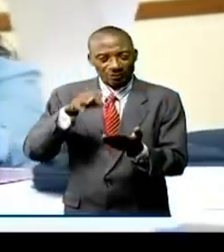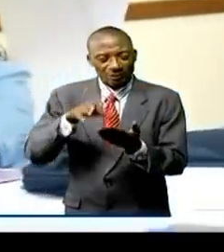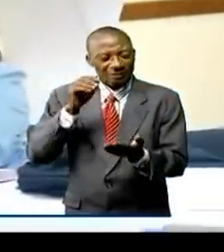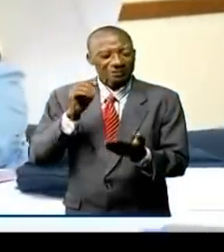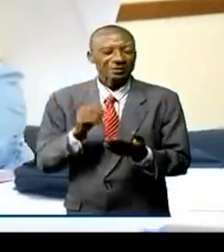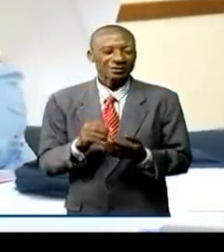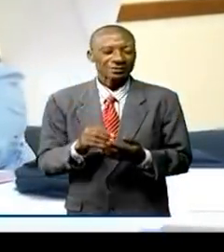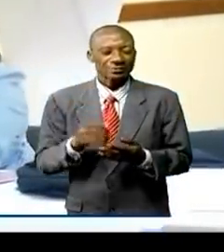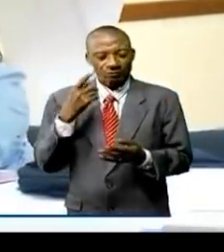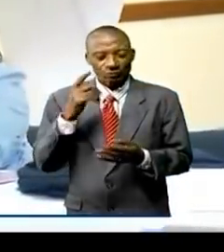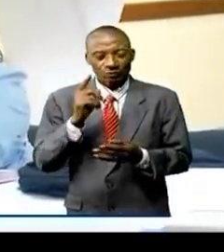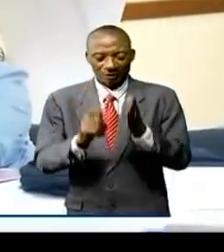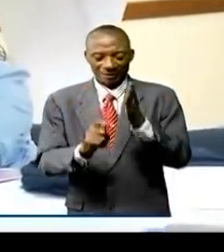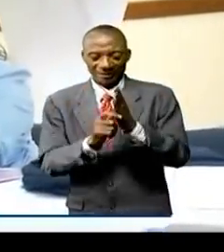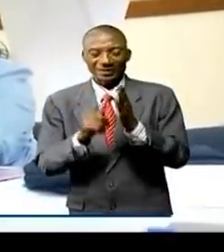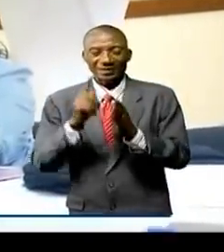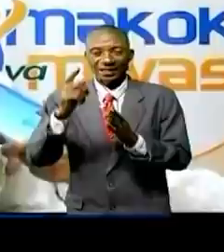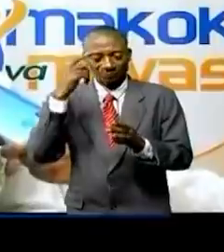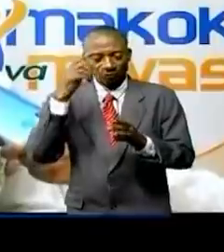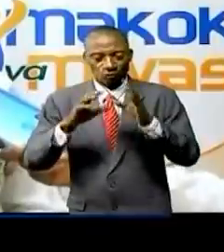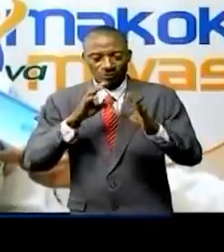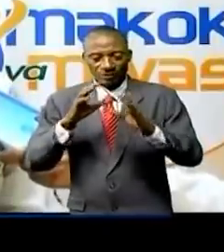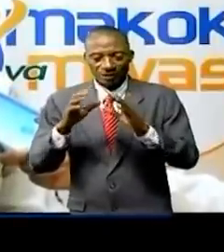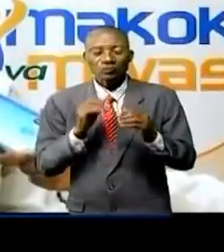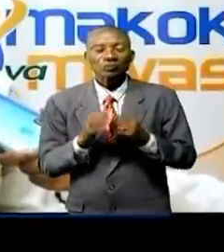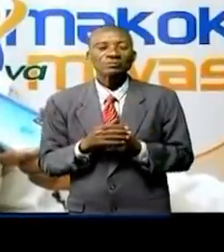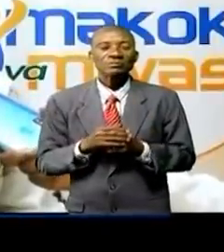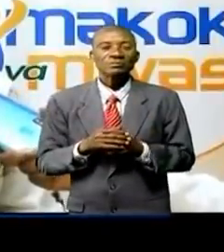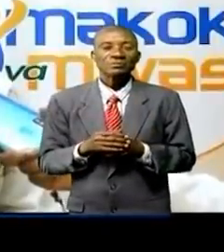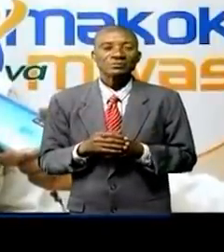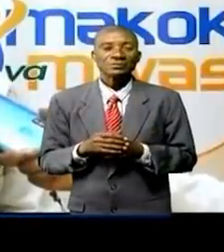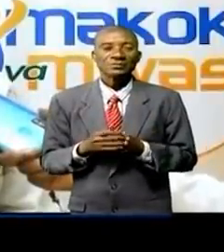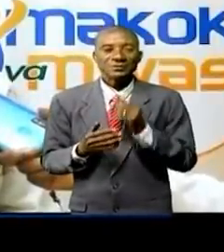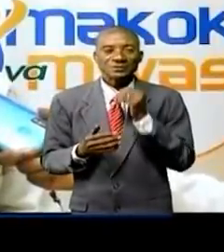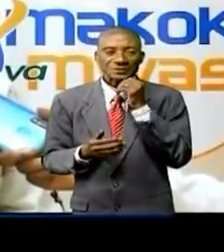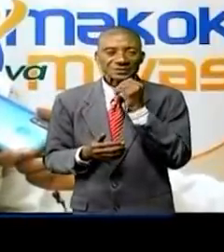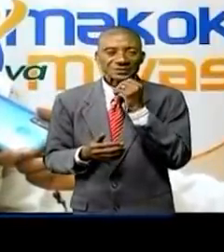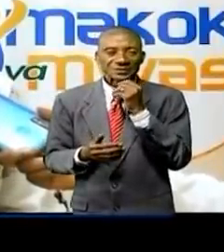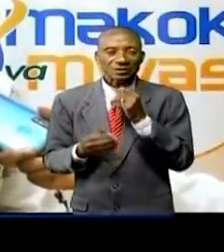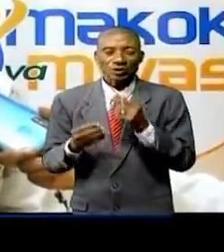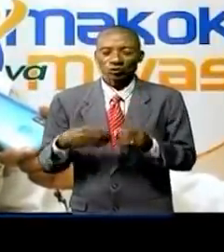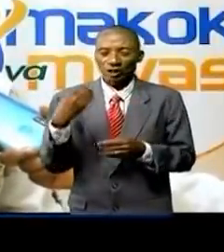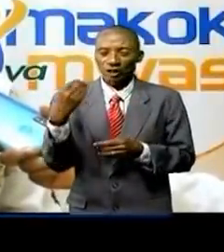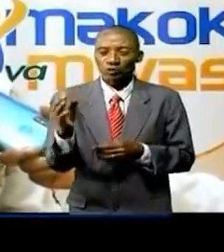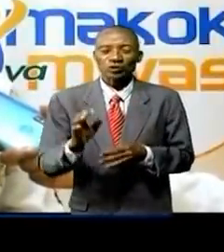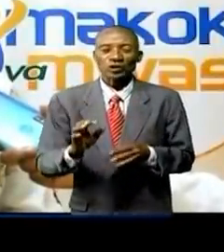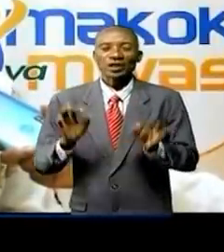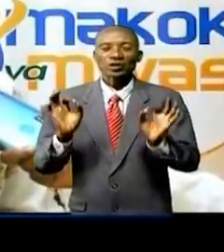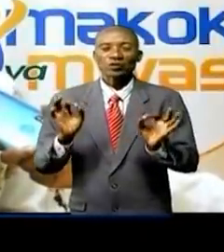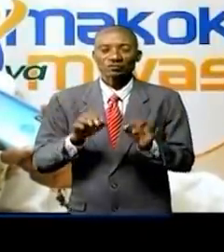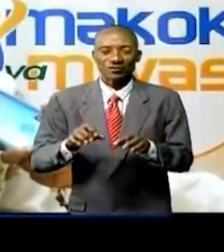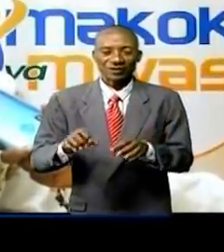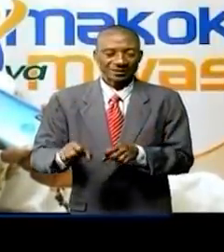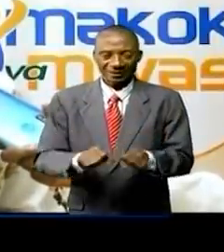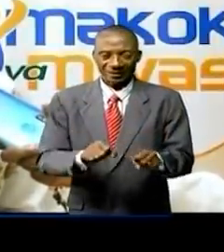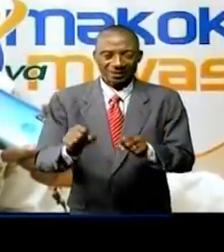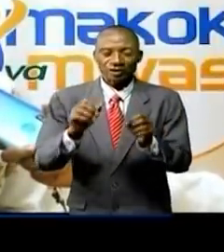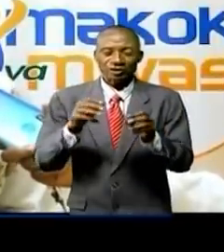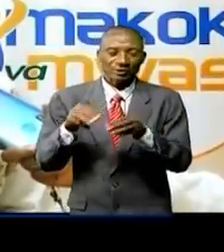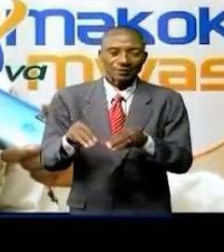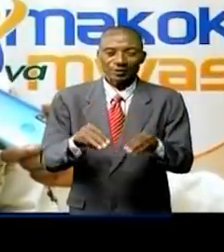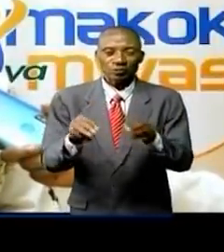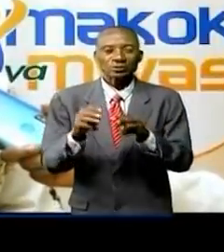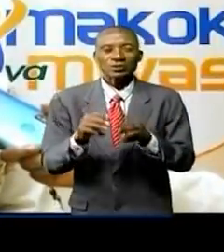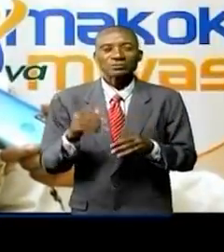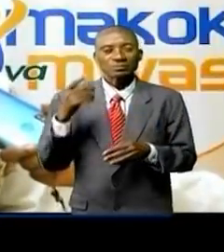de communication et on leur a donné de stratégies pour bien mieux orienter